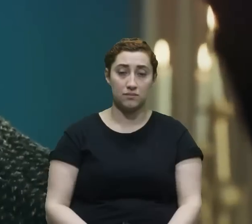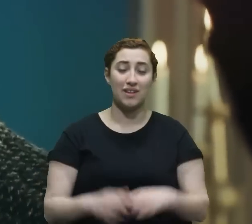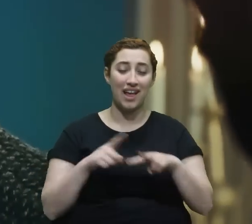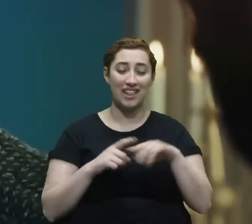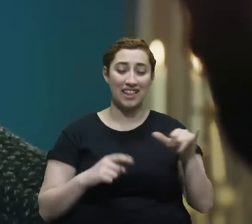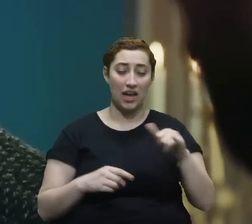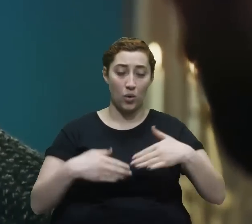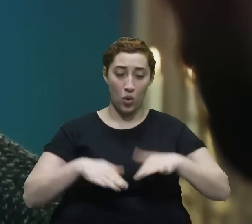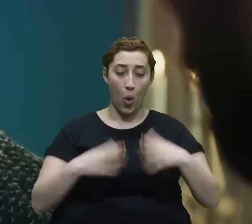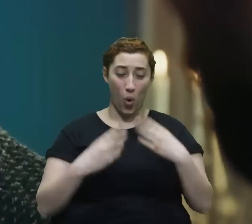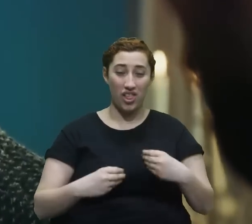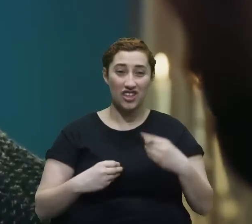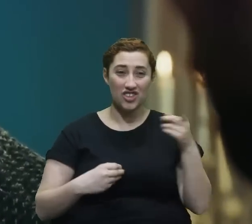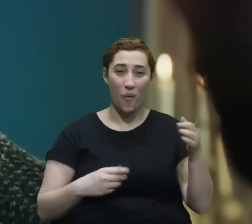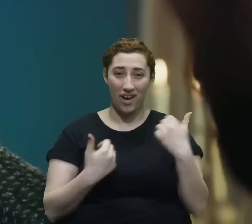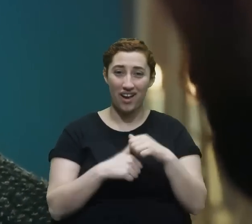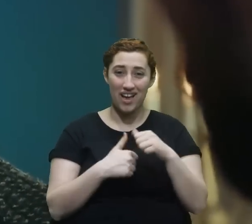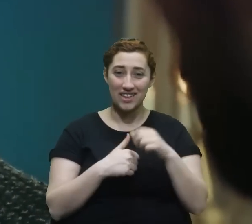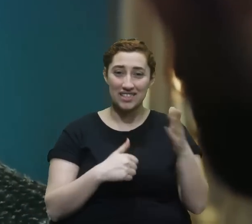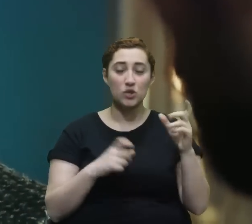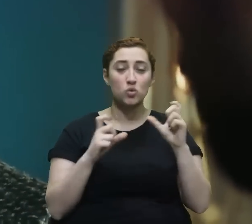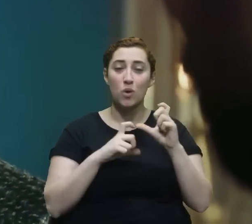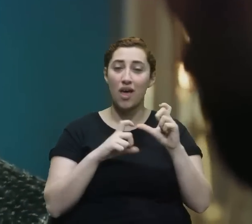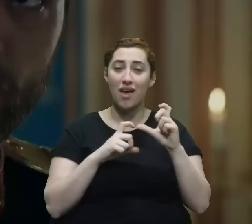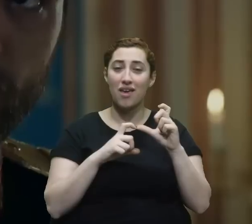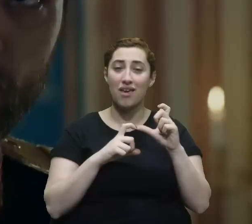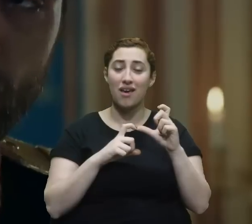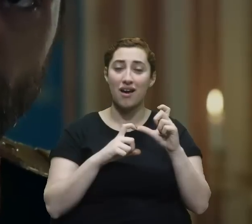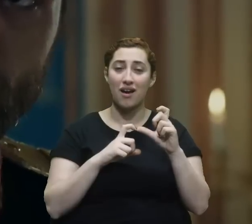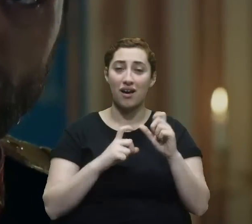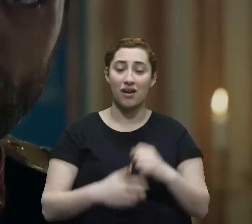Ali'nin yakında doğurmak üzere olan karısı Süreyya.